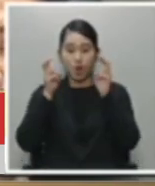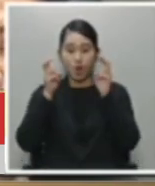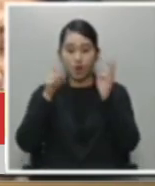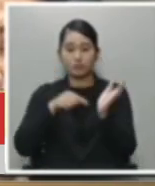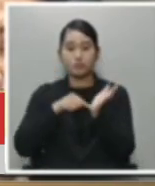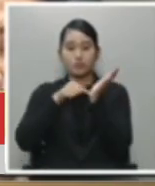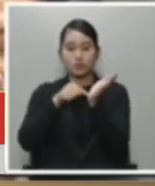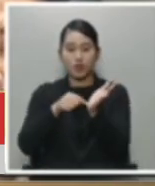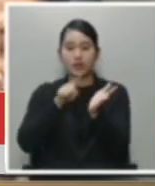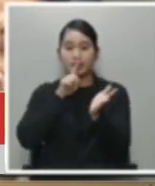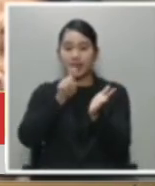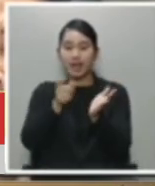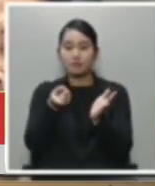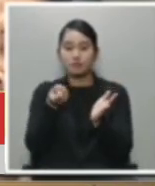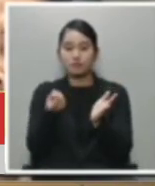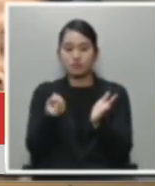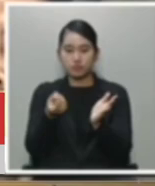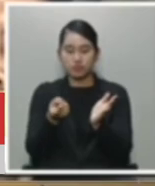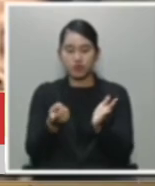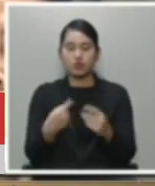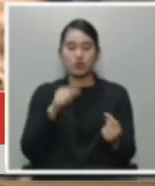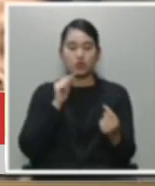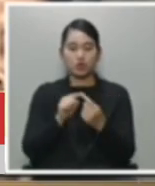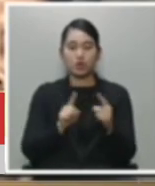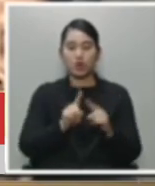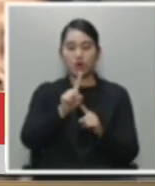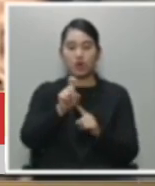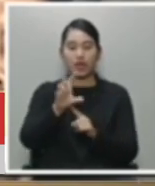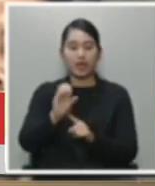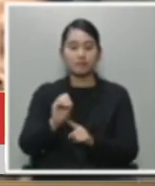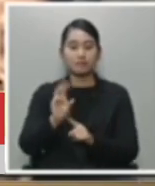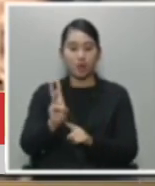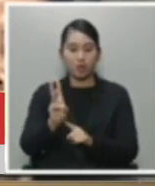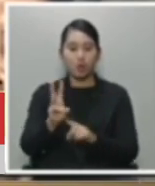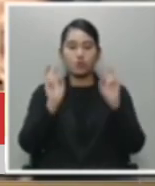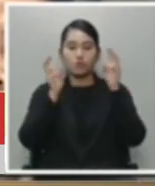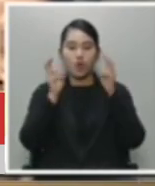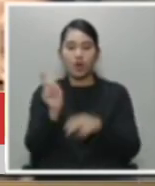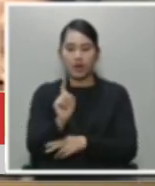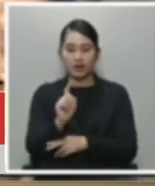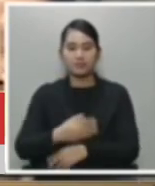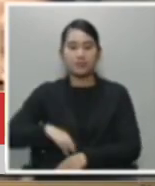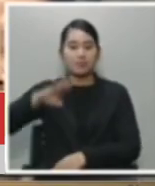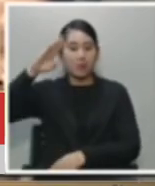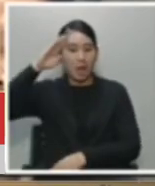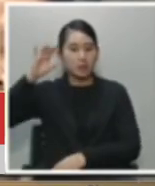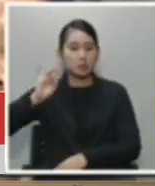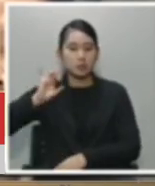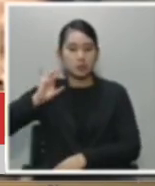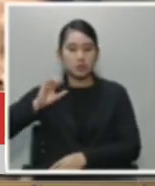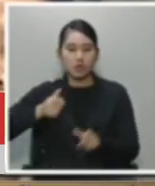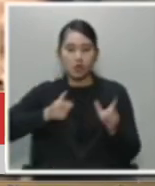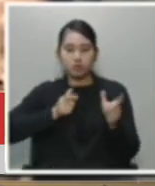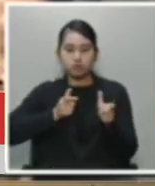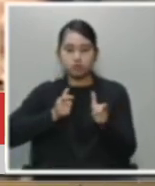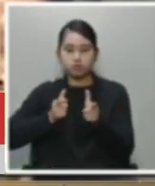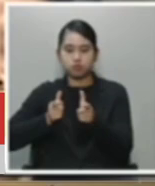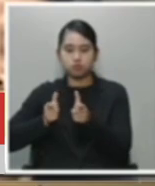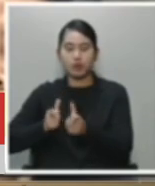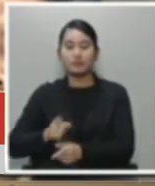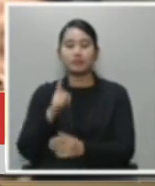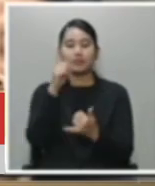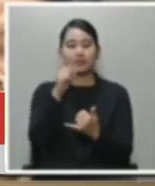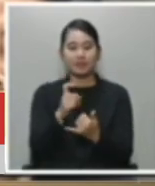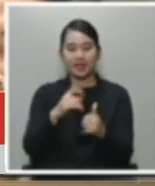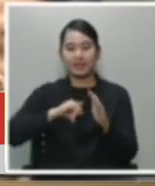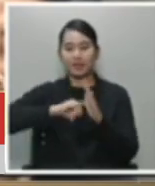การประชุมสภาผู้แทนราษฎรข้อที่156เรื่องเหตุการณ์ทหารคลั่งยิงผู้บริสุทธิ์เสียชีวิตที่จังหวัดน